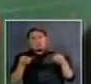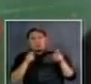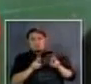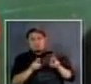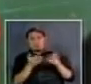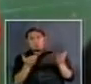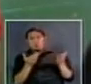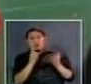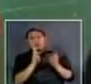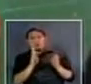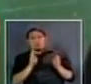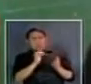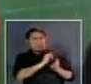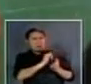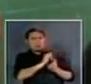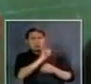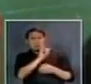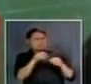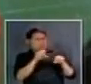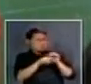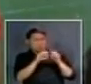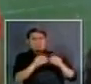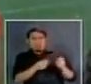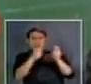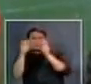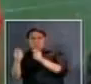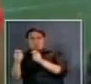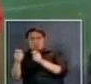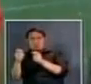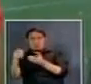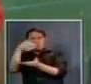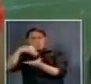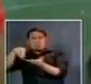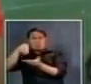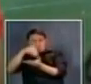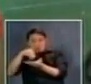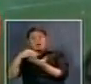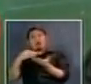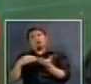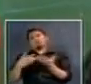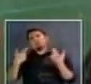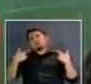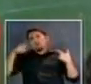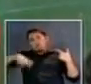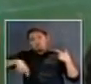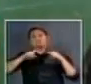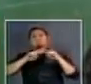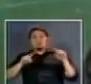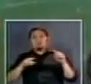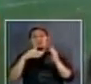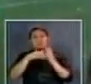Pindan. Napunta raw sa Mandaluyong yung ballot, pero kaya nakaroon din ng delay. Pero ito rin naman ay naibalik din at naiwasto,